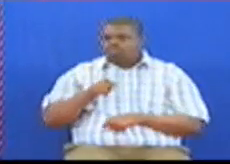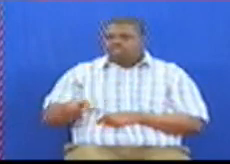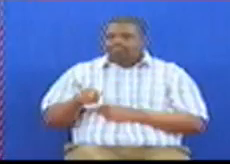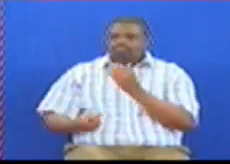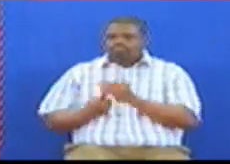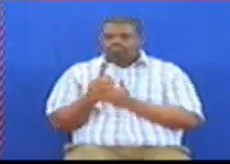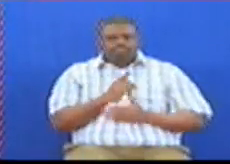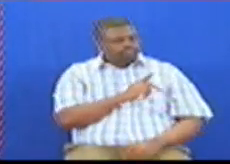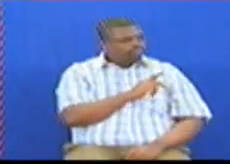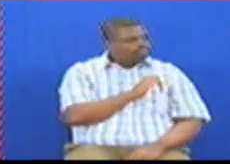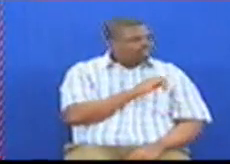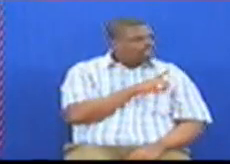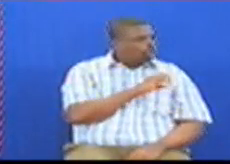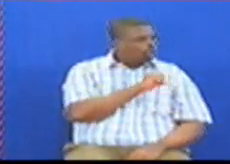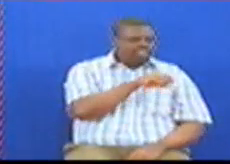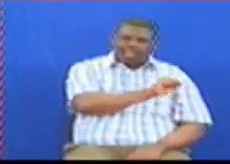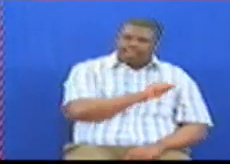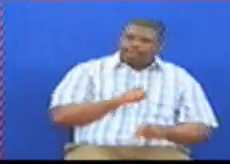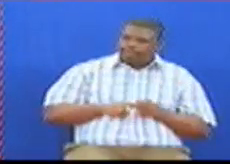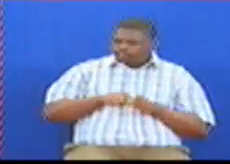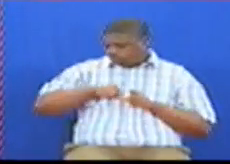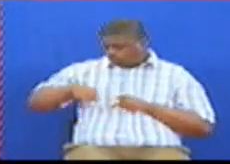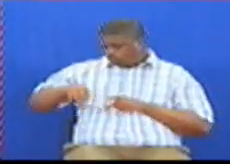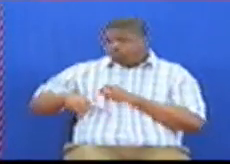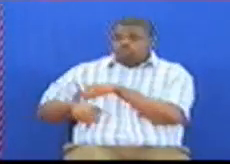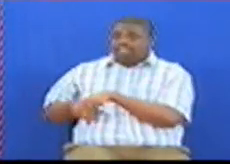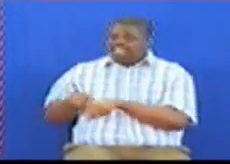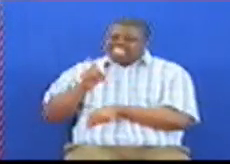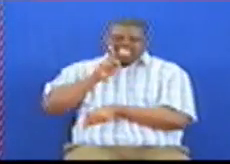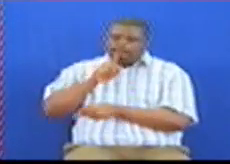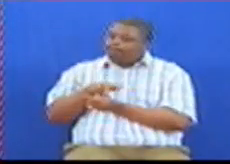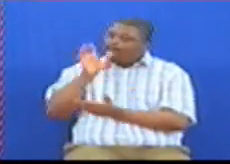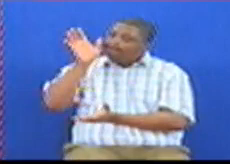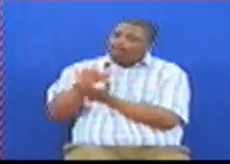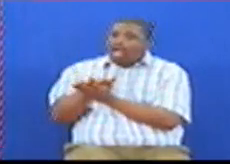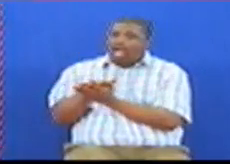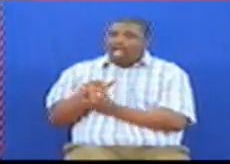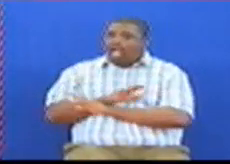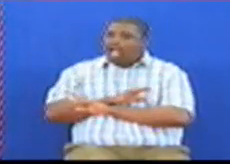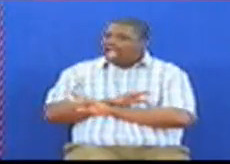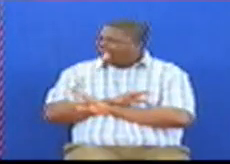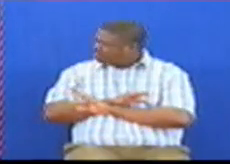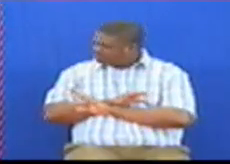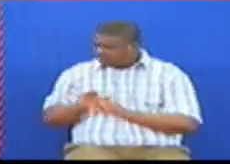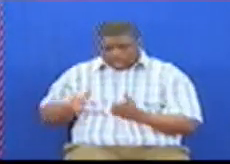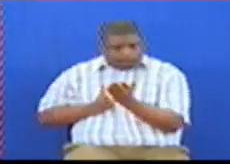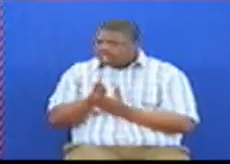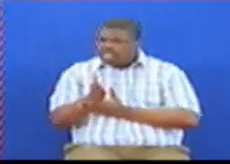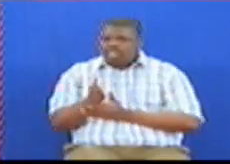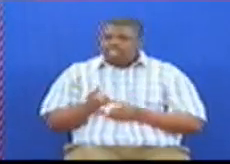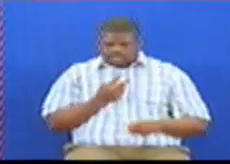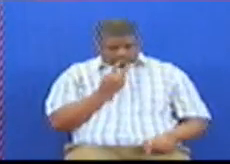Kilosa kwenda Mkutano inaenda Mabwelebwele inakuja kutokea Kimamba. Hiyo ndio haipitiki kabisa. Kwa hiyo tujue tu kwamba jinsi gani ambavyo tunaweza